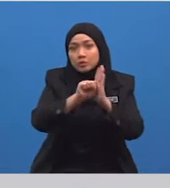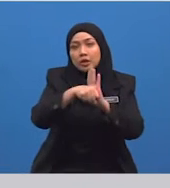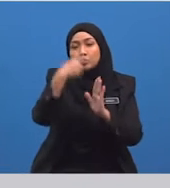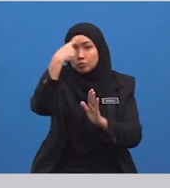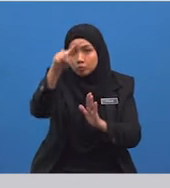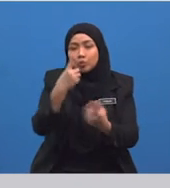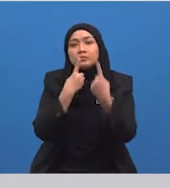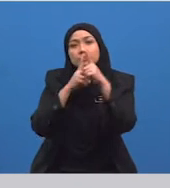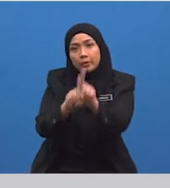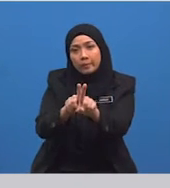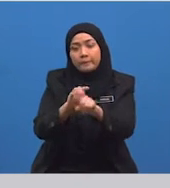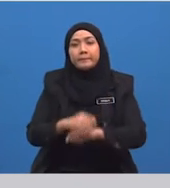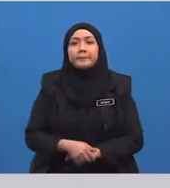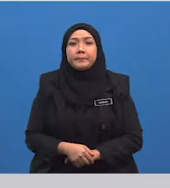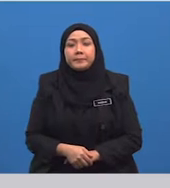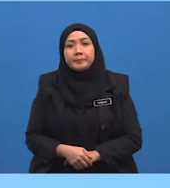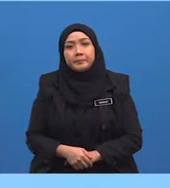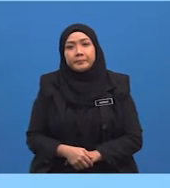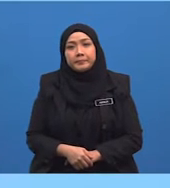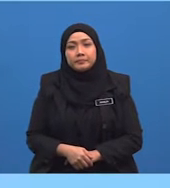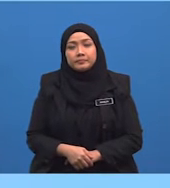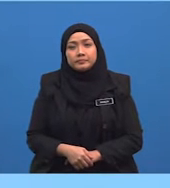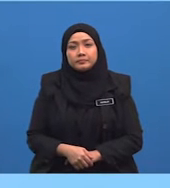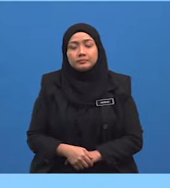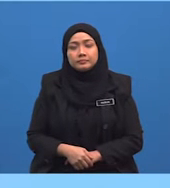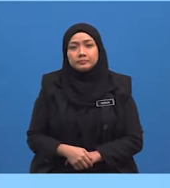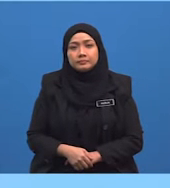dari sekarang untuk menjawab.